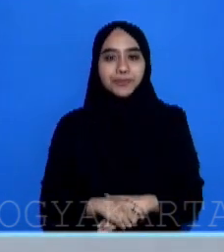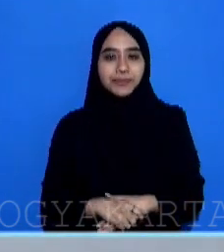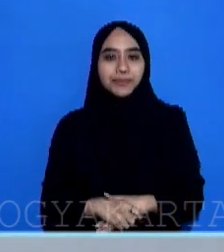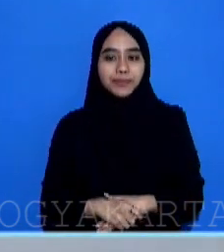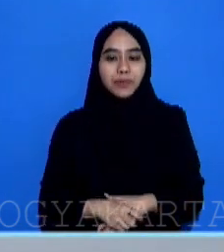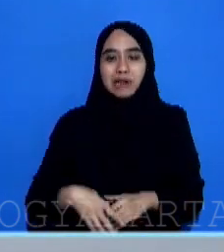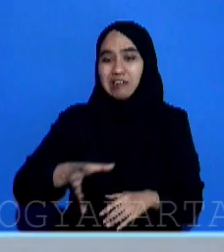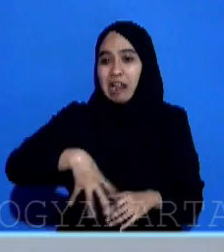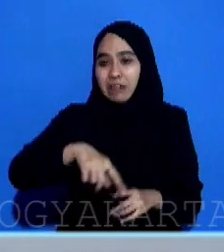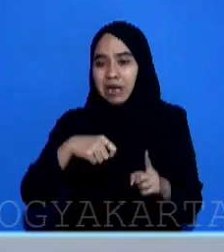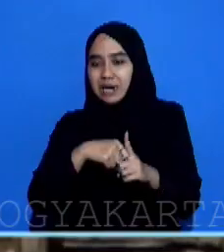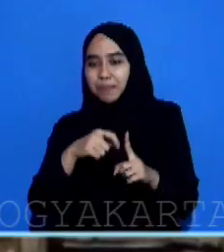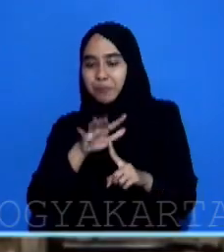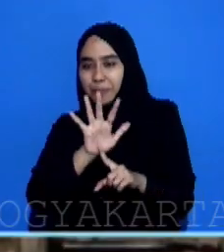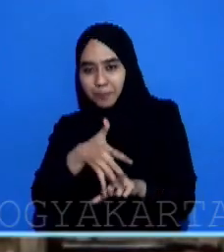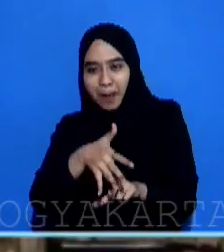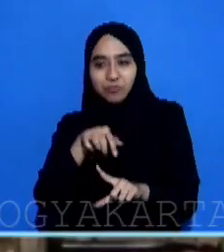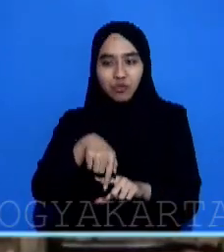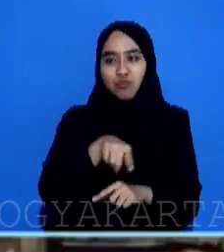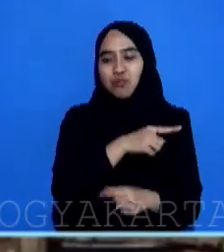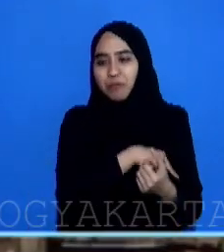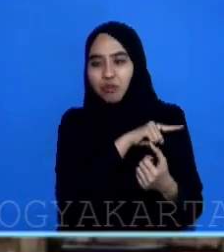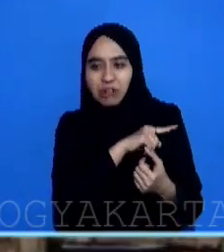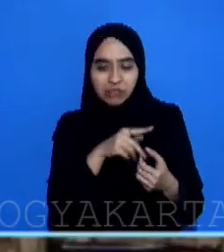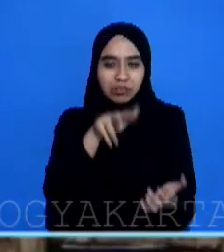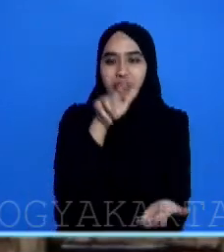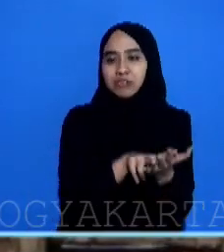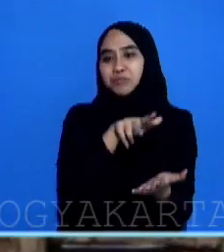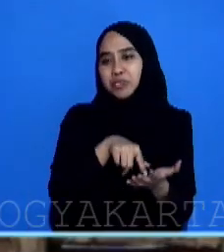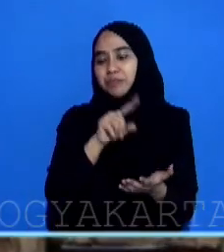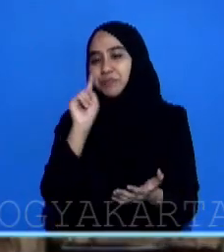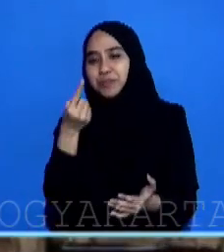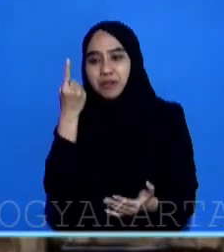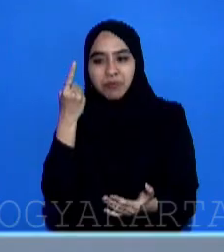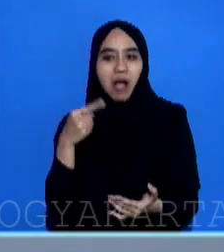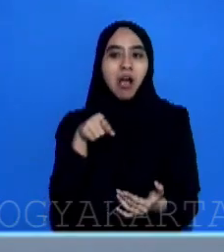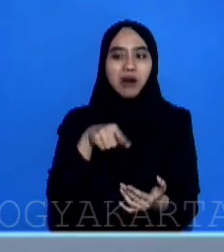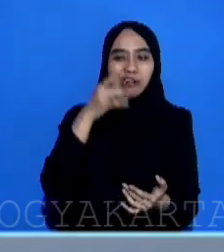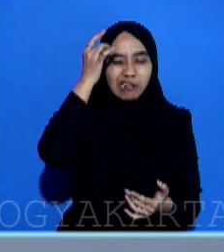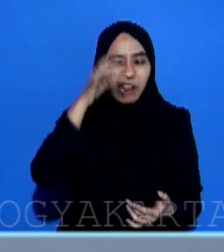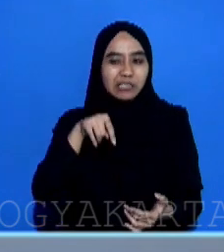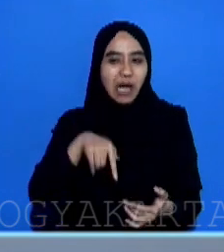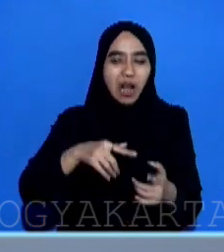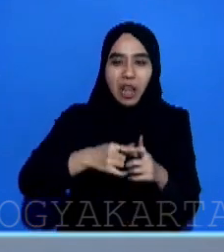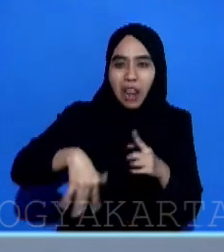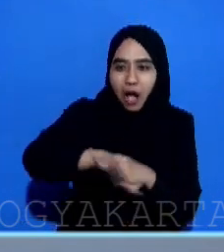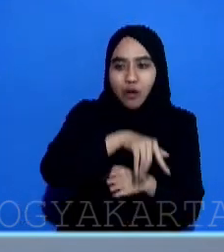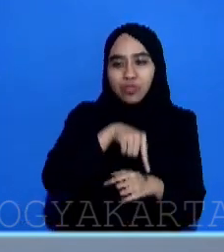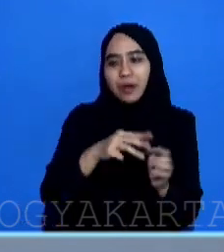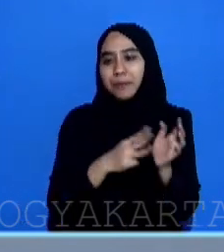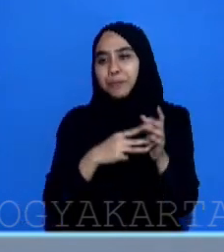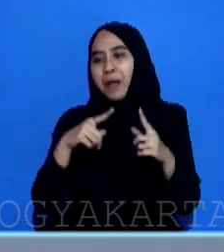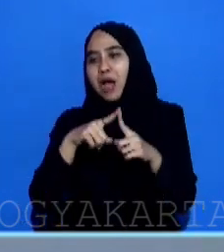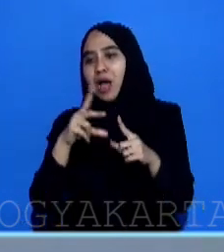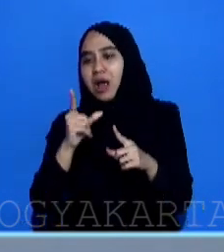Kretek Bantul yang memiliki potensi tersebut kini telah ditetapkan oleh pemerintah hoten Bantul menjadi Desa maritim penetapan Desa maritim